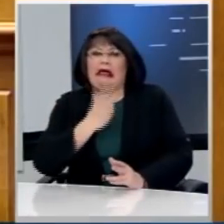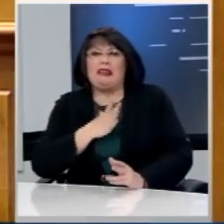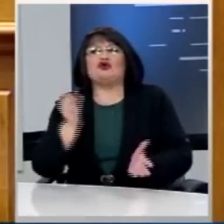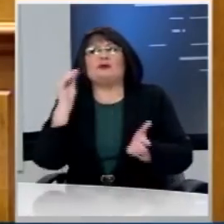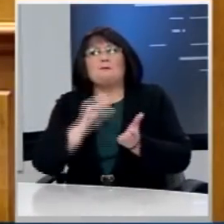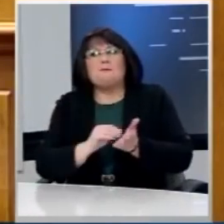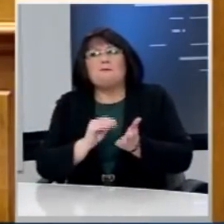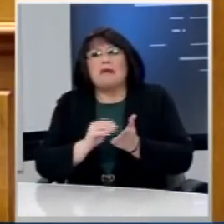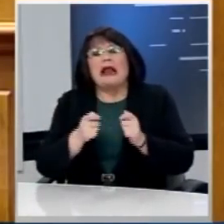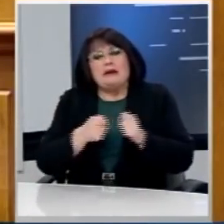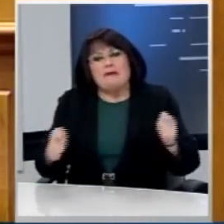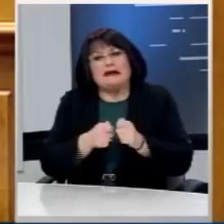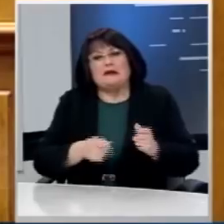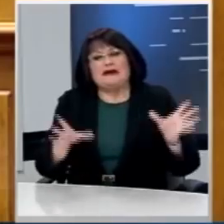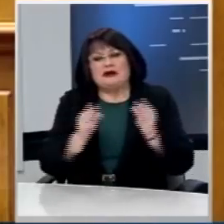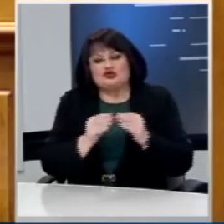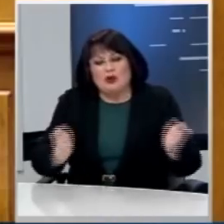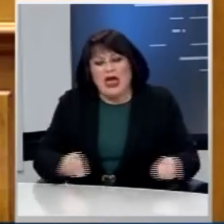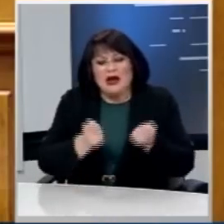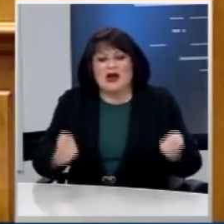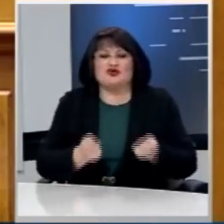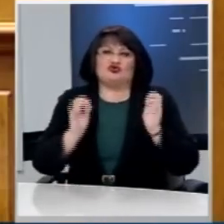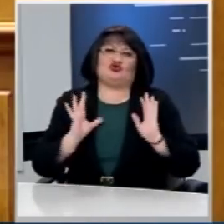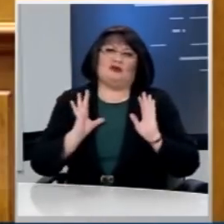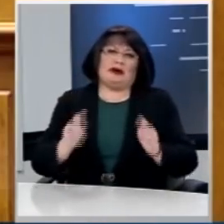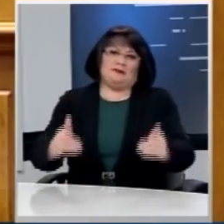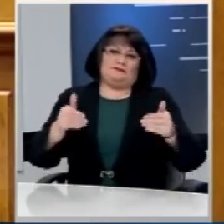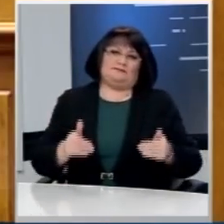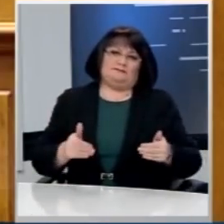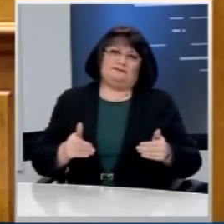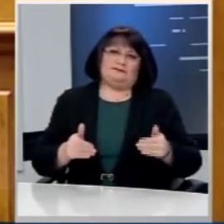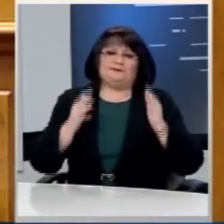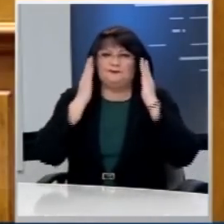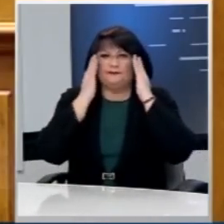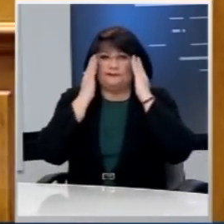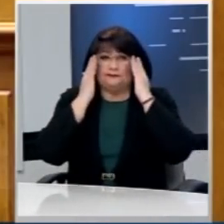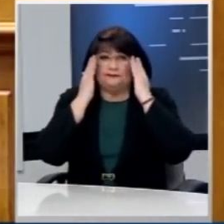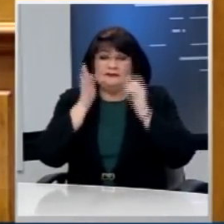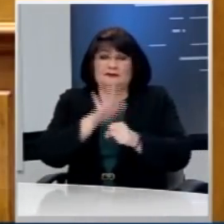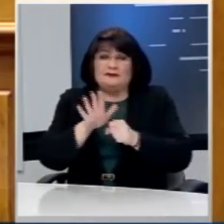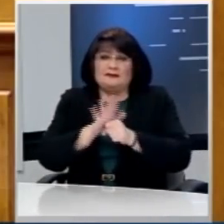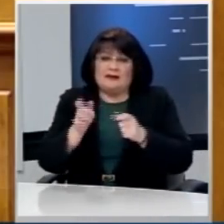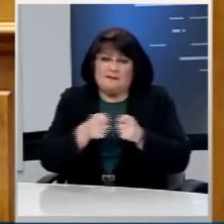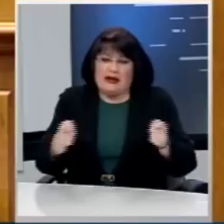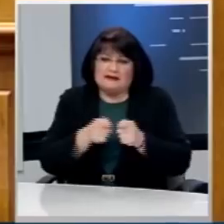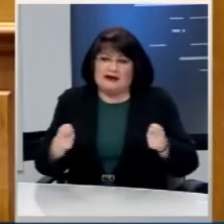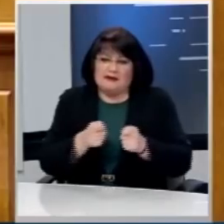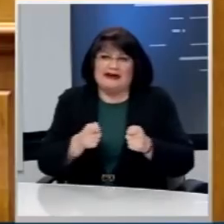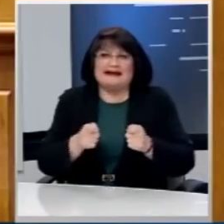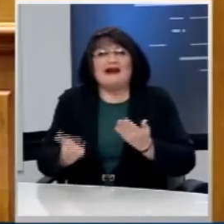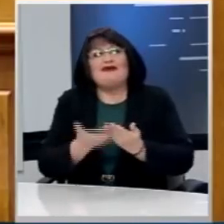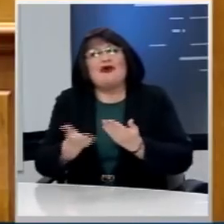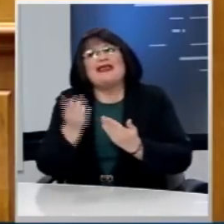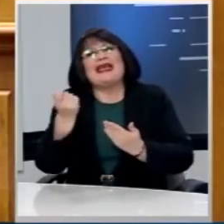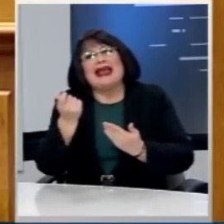νέα δημοσιονομικά μέτρα για τους εργαζόμενους, σε αναστολή ακόμα και αυτών των ελάχιστων μέτρων ανακούφισης